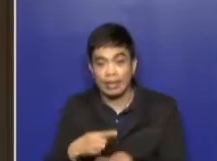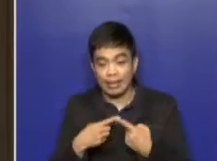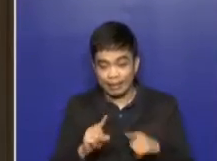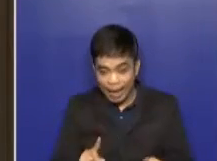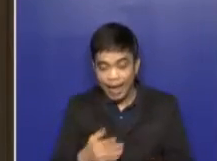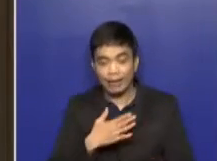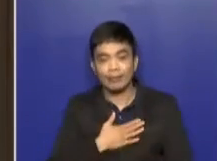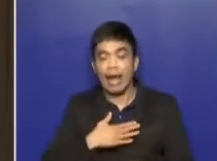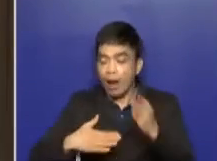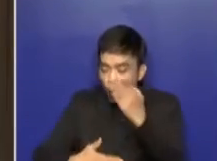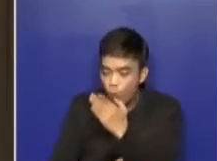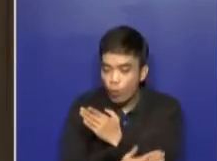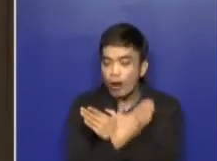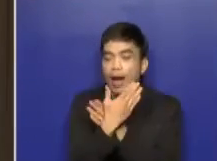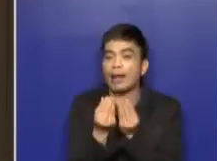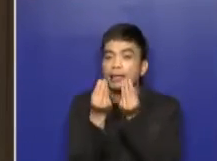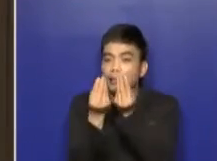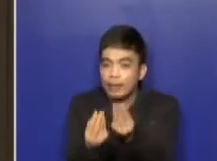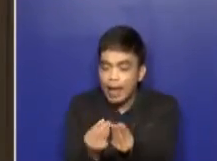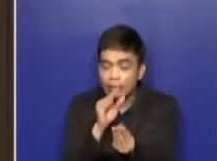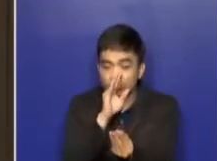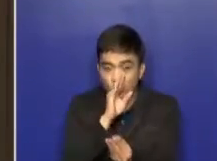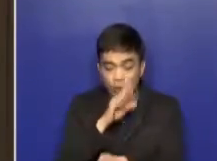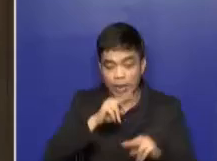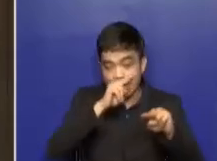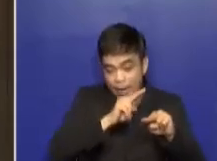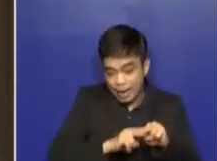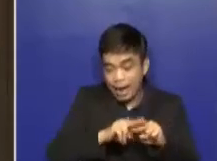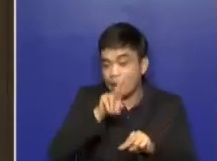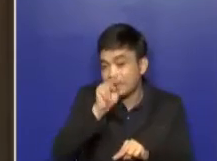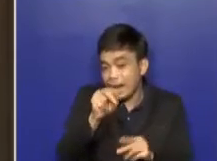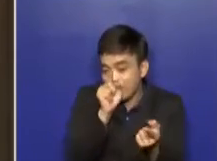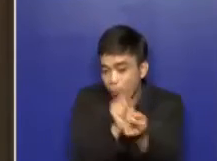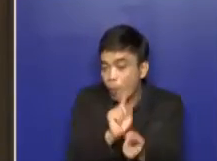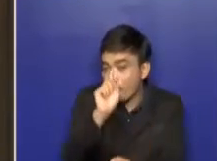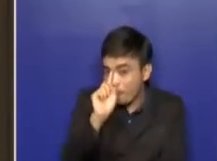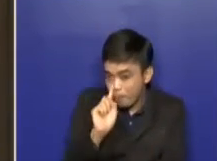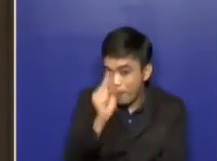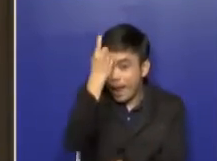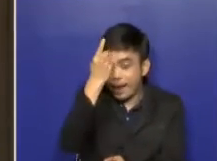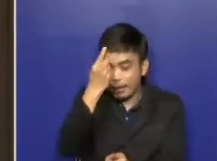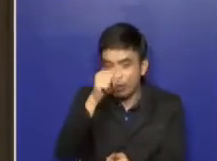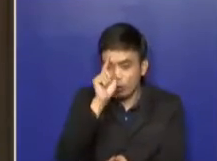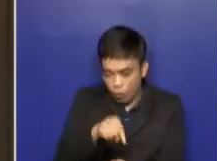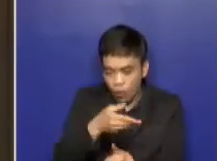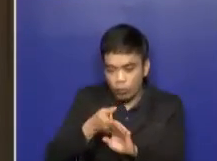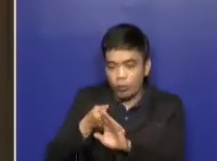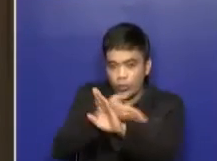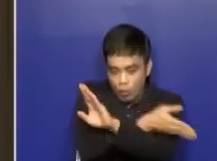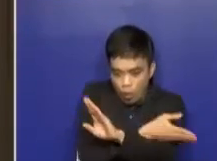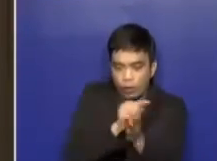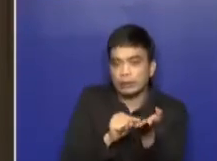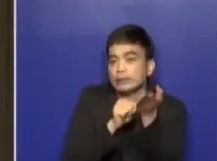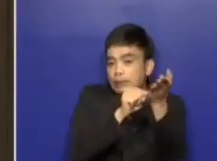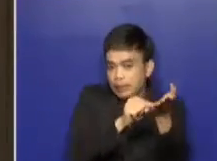วันนั่งพิจารณาครั้งแรกเนี่ยคุณต้องรีบมายื่นก่อนนะถ้าผมมองมุมบวกไปอย่างนี้นะครับพยายามจะช่วยท่านเนี่ยนะเขา